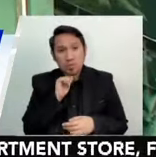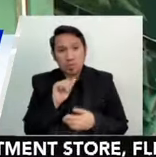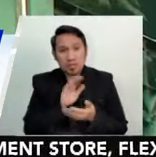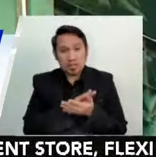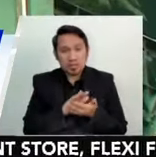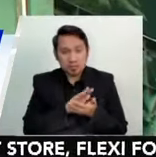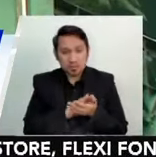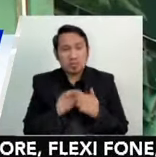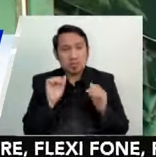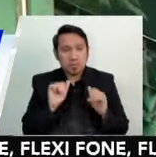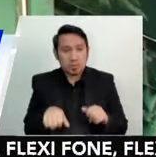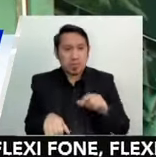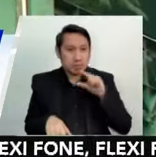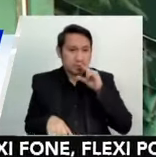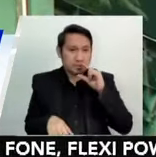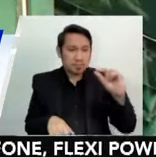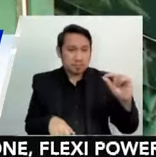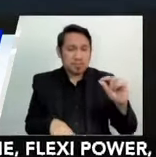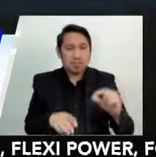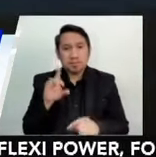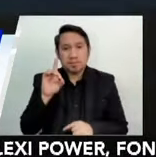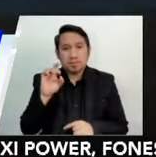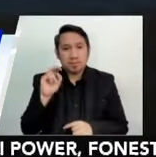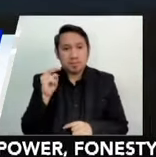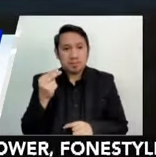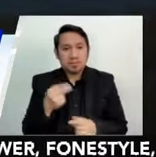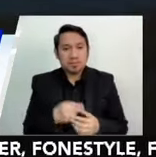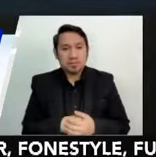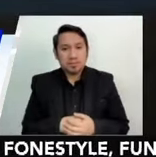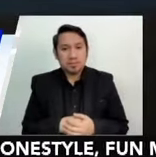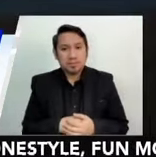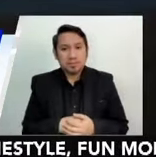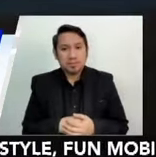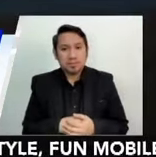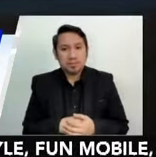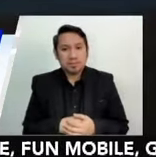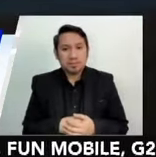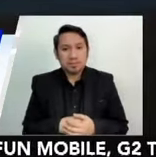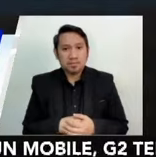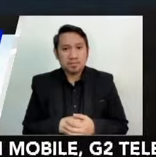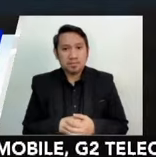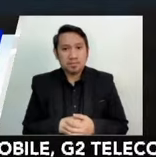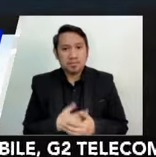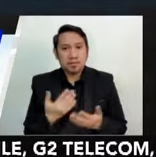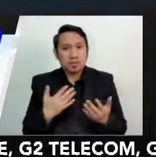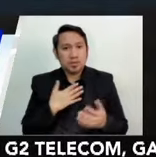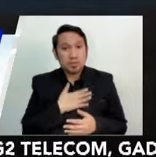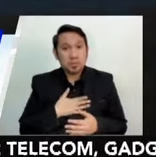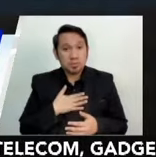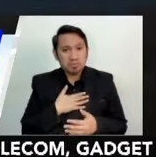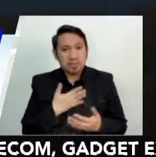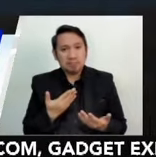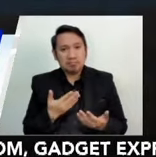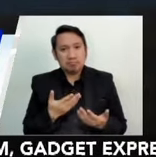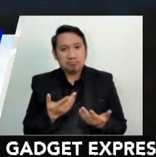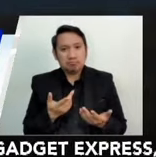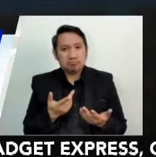itong i-report sa DOH. What we can do is test the water. Kung talagang ginagawa nila yung